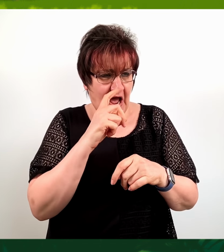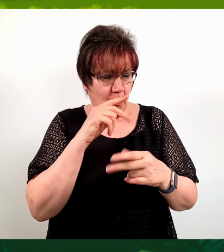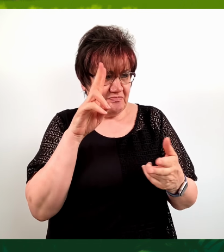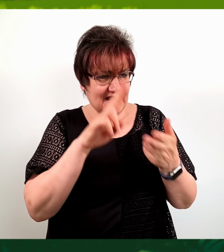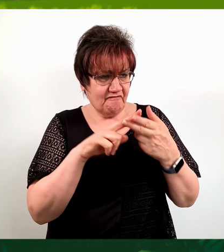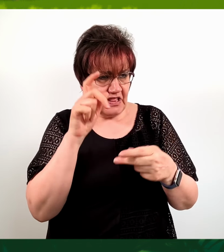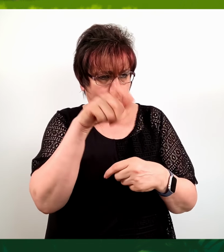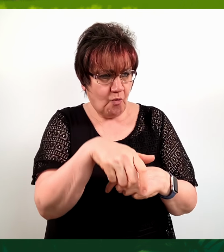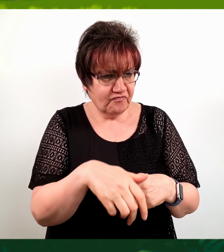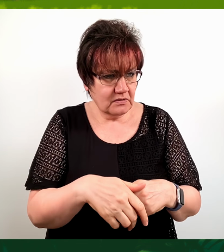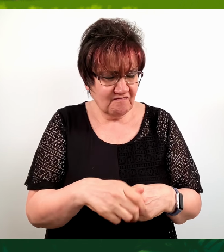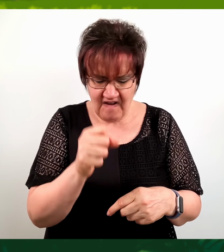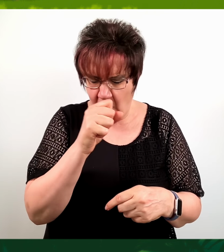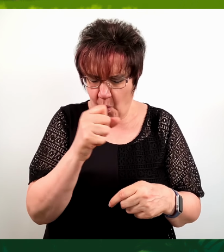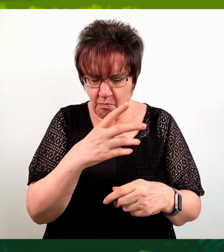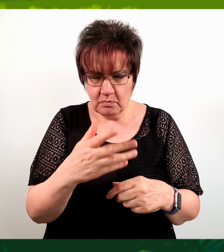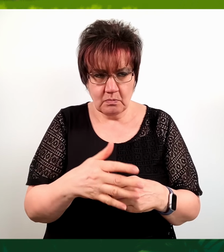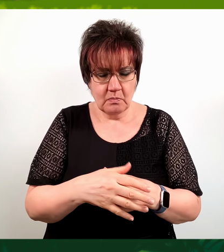Wirrköpfe treffe.